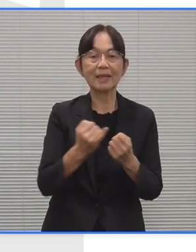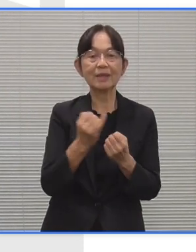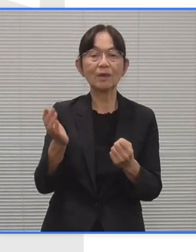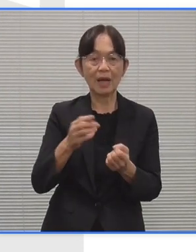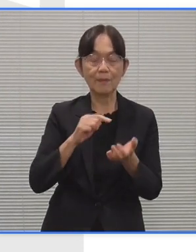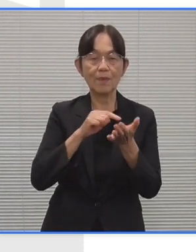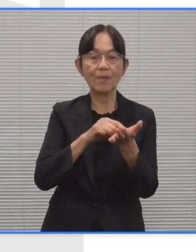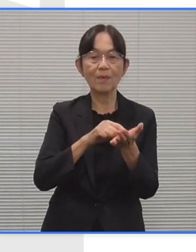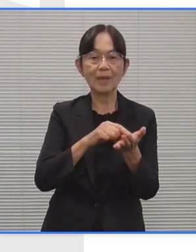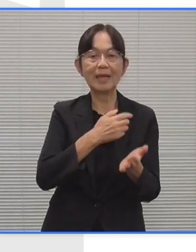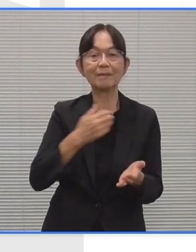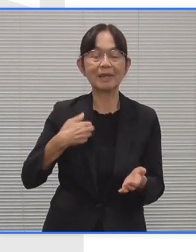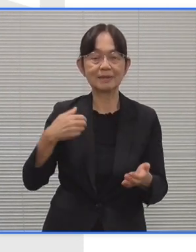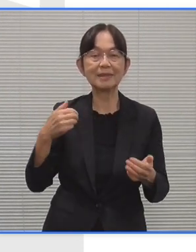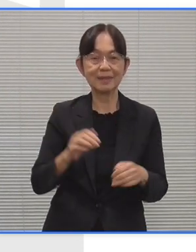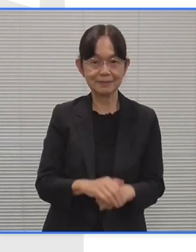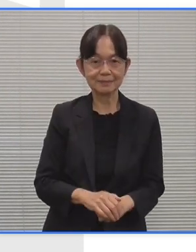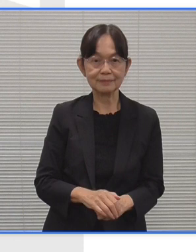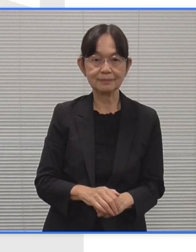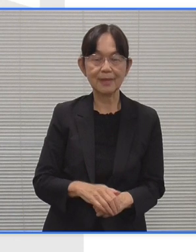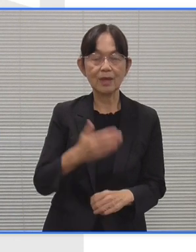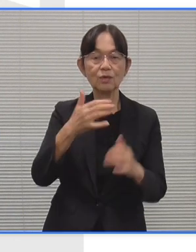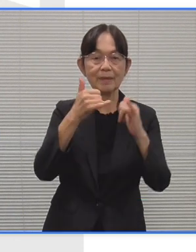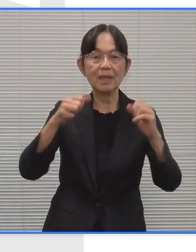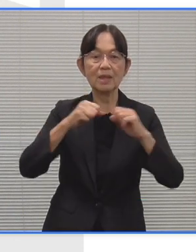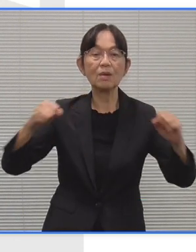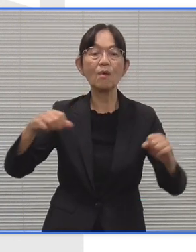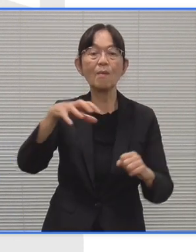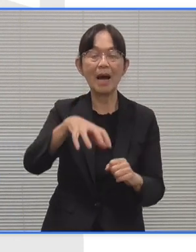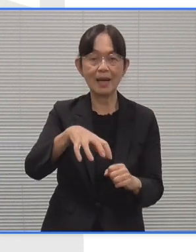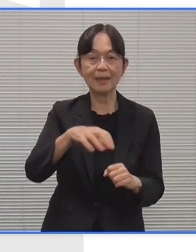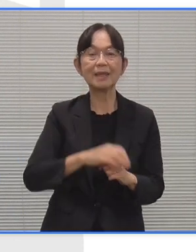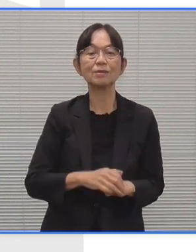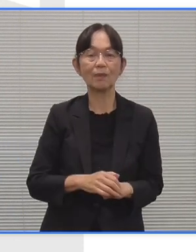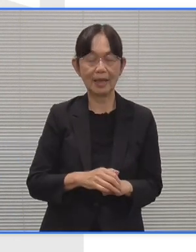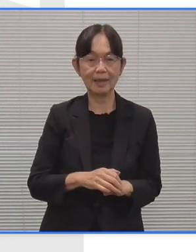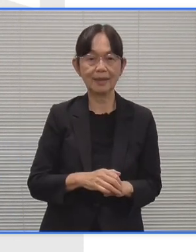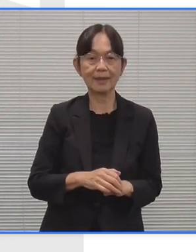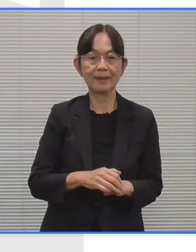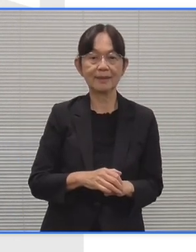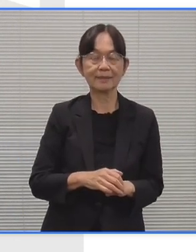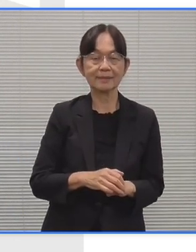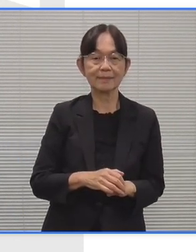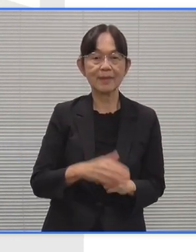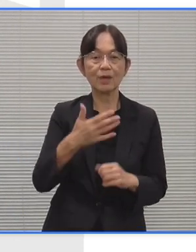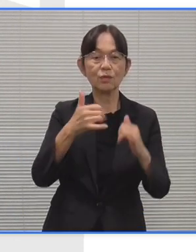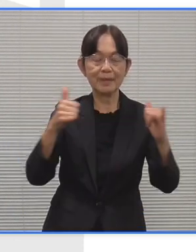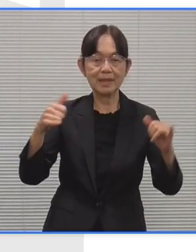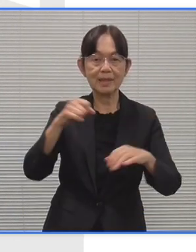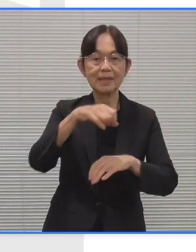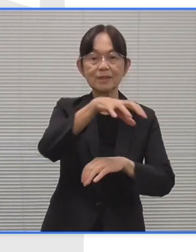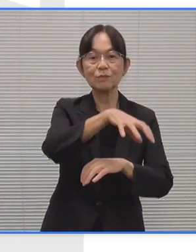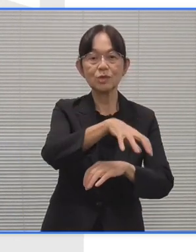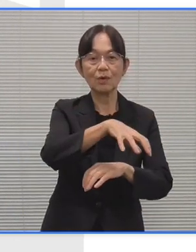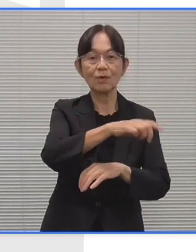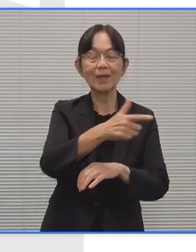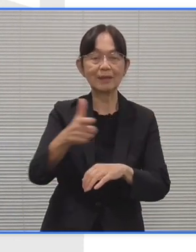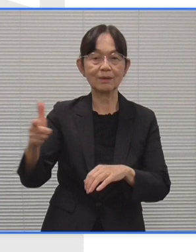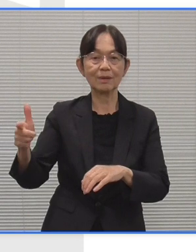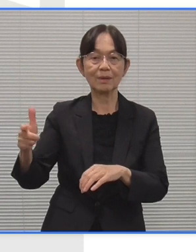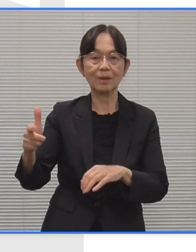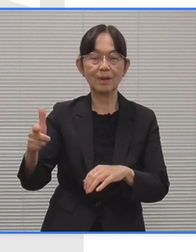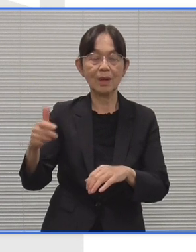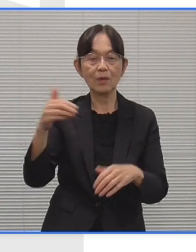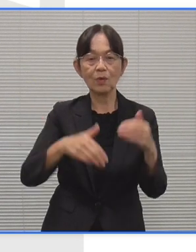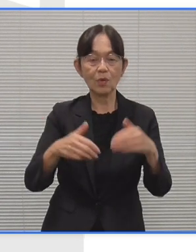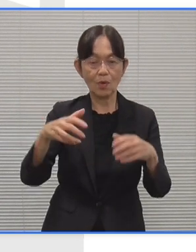ますし、また区民広場ですとか、区民事務所などに投票